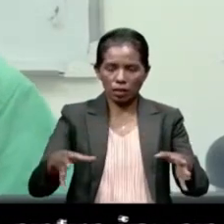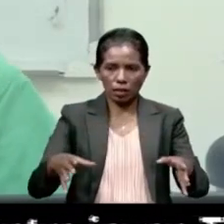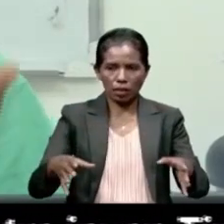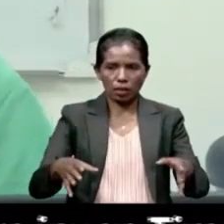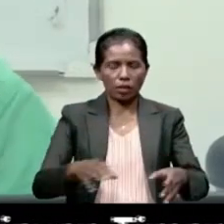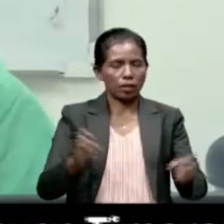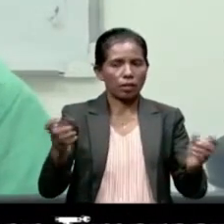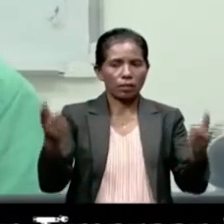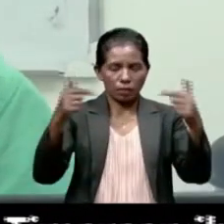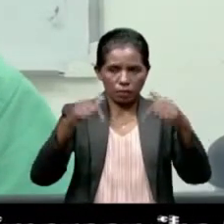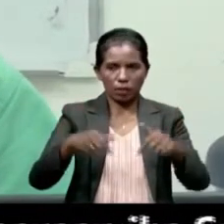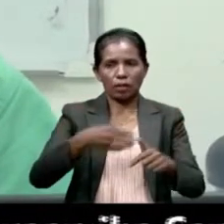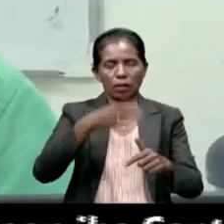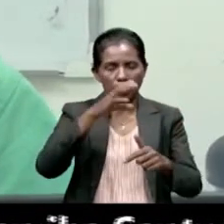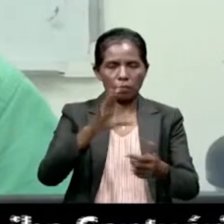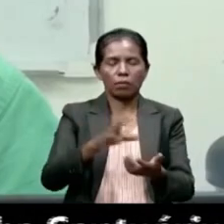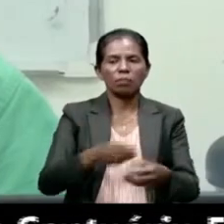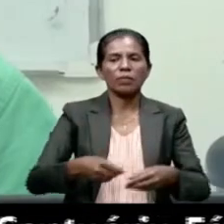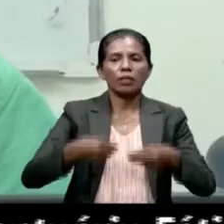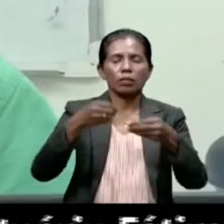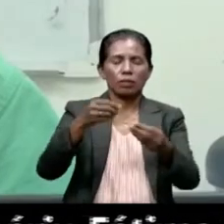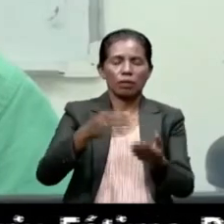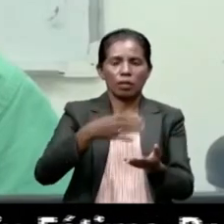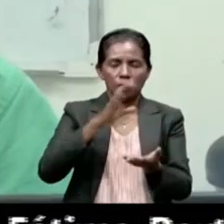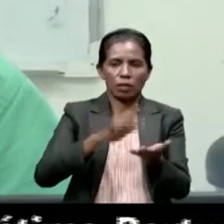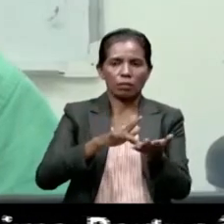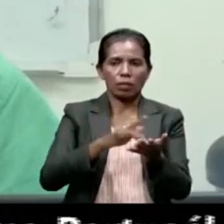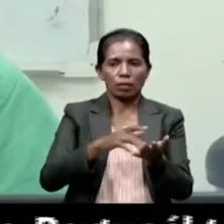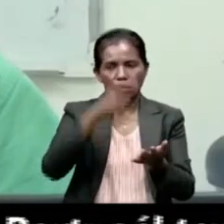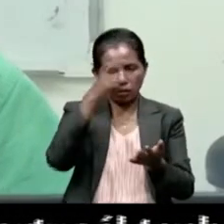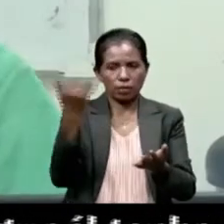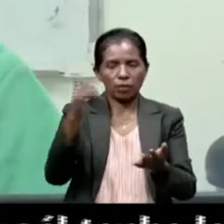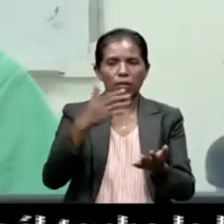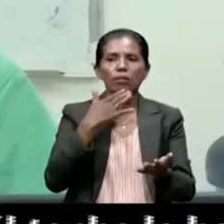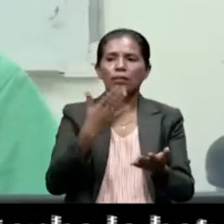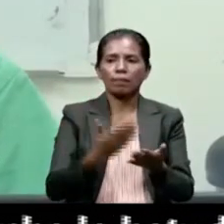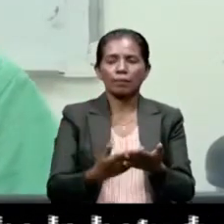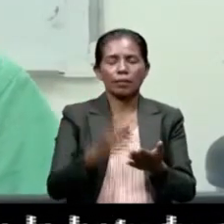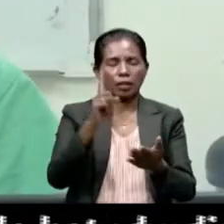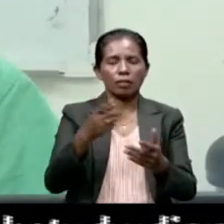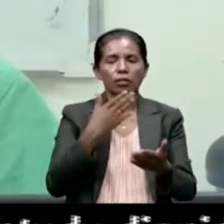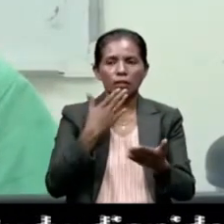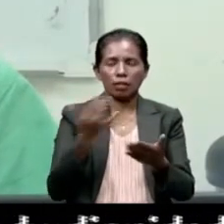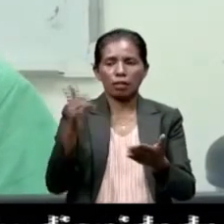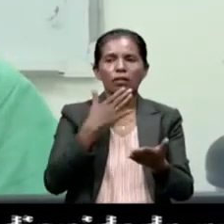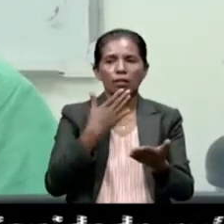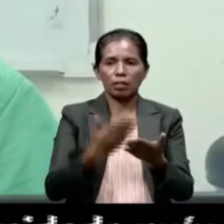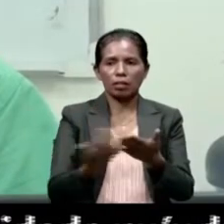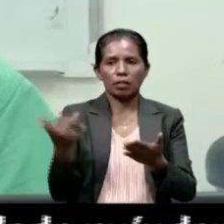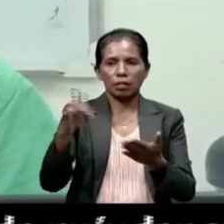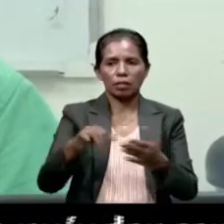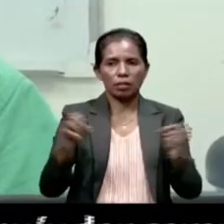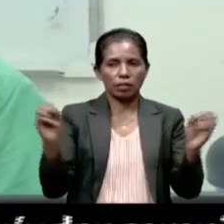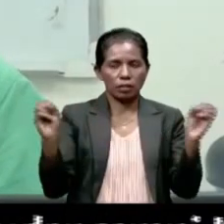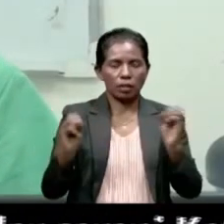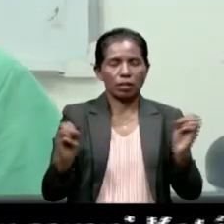su kontrol ne fila falmai para itu hal atama ba tratamento. Tama ida nemi par sirah dia kela. Ida sirah dia kela. Ida fali sirah sila harai berusia.